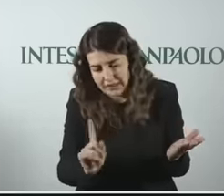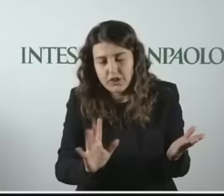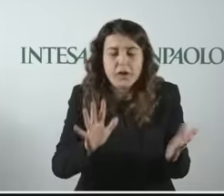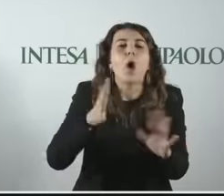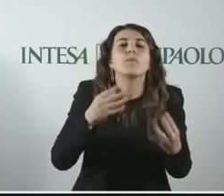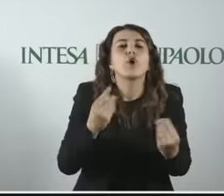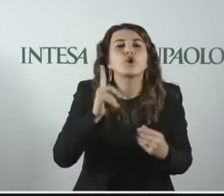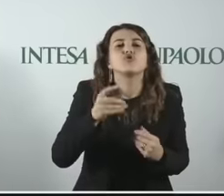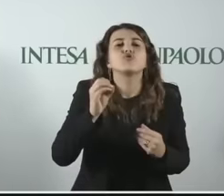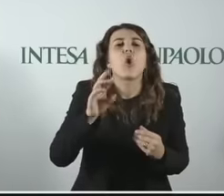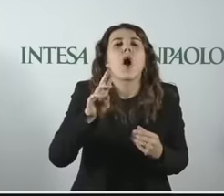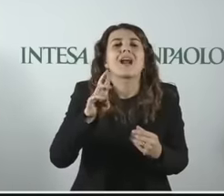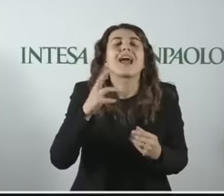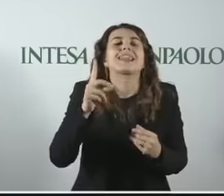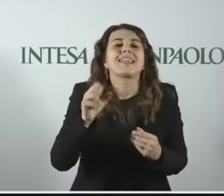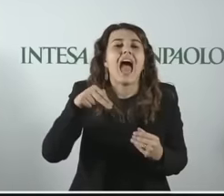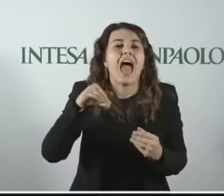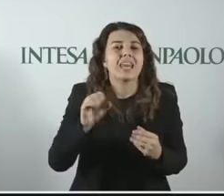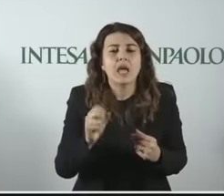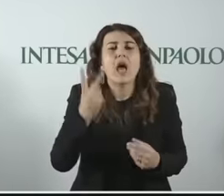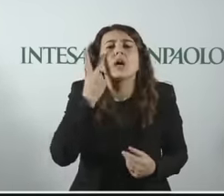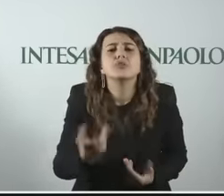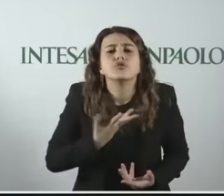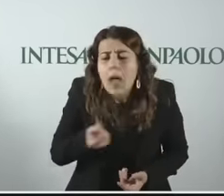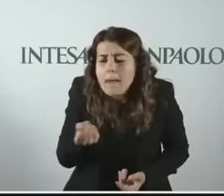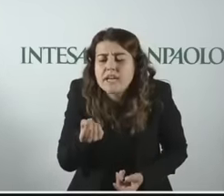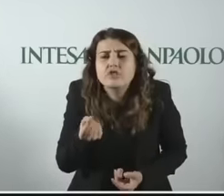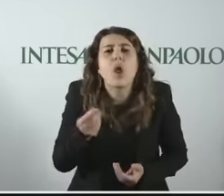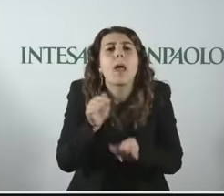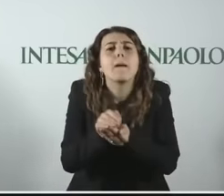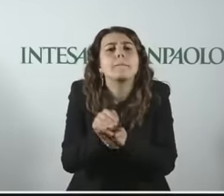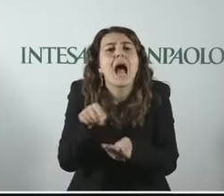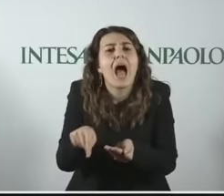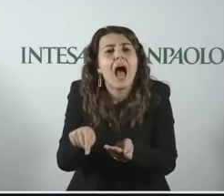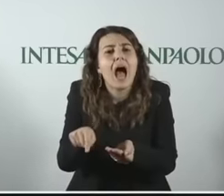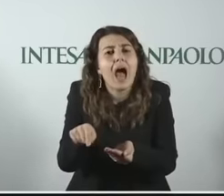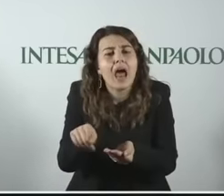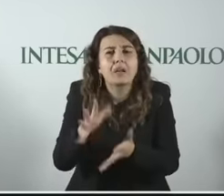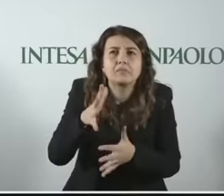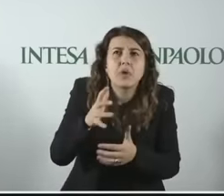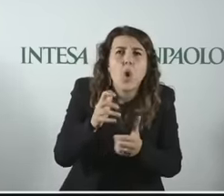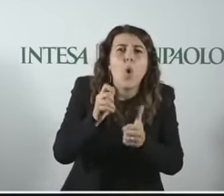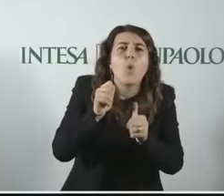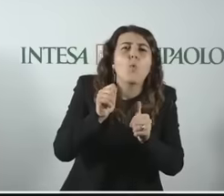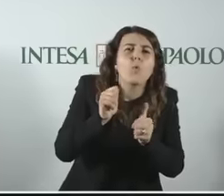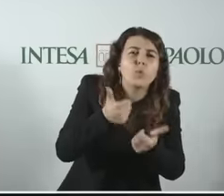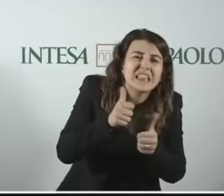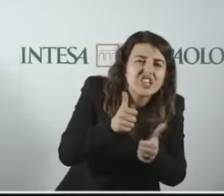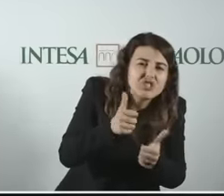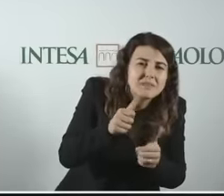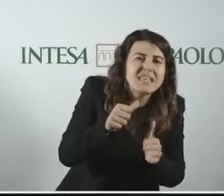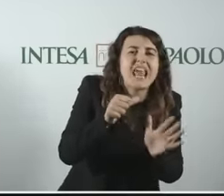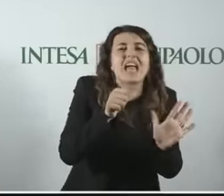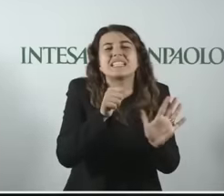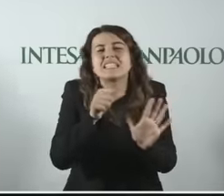Giordania sono state trovate briciole di pane datate Fra 11.600